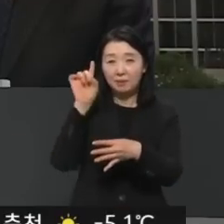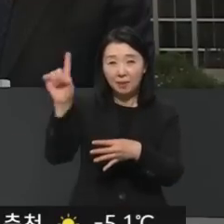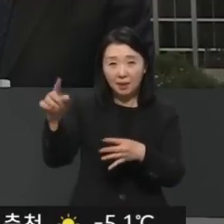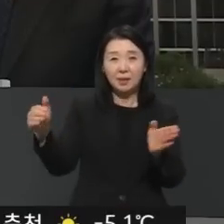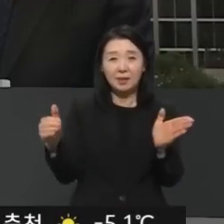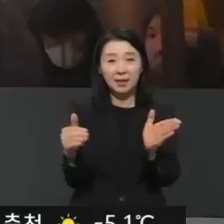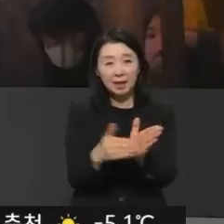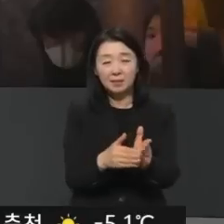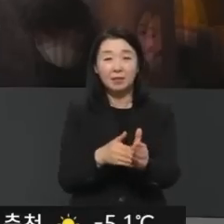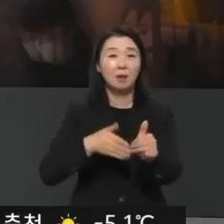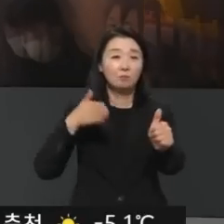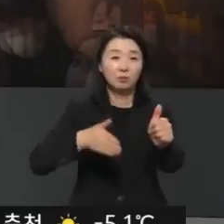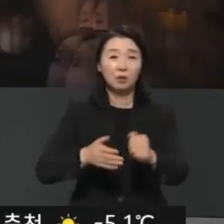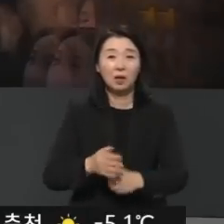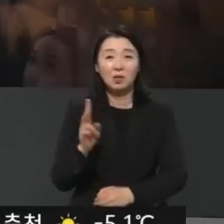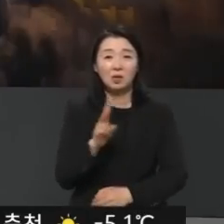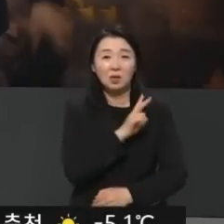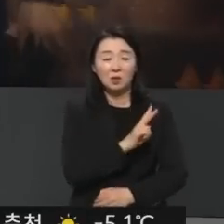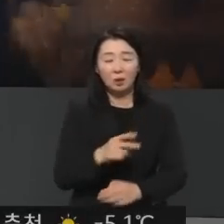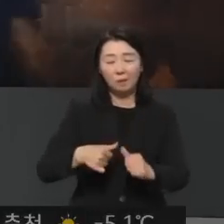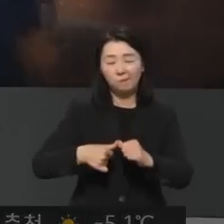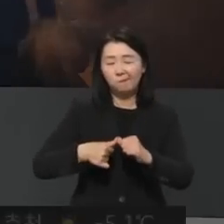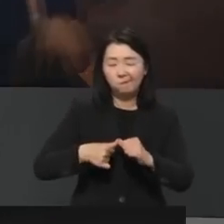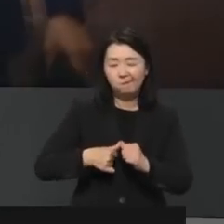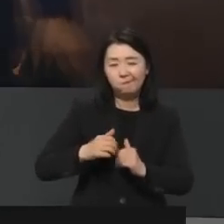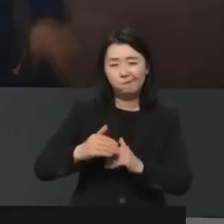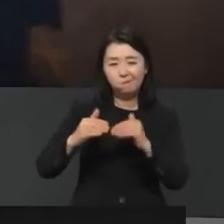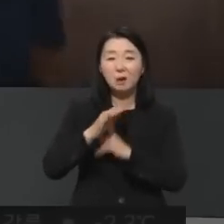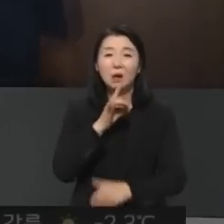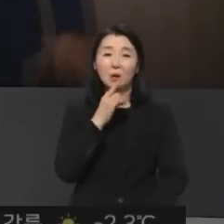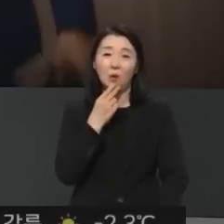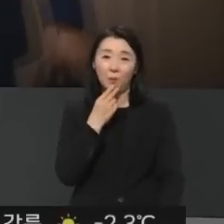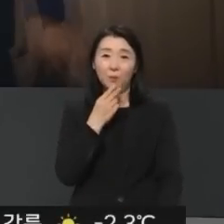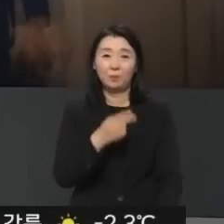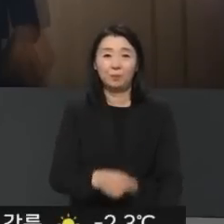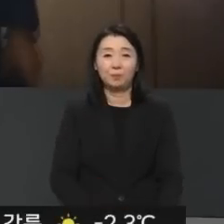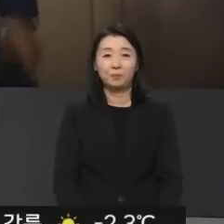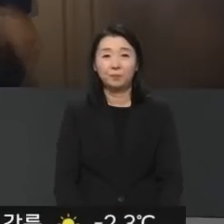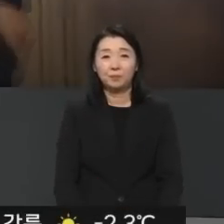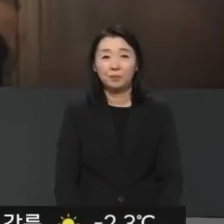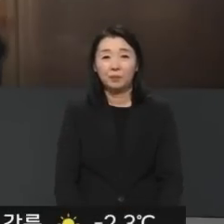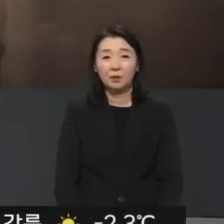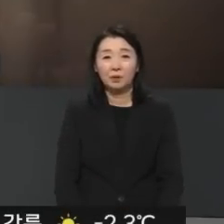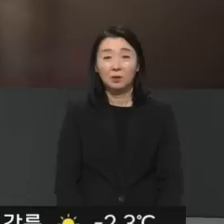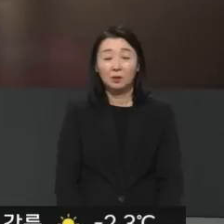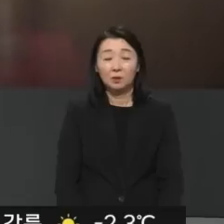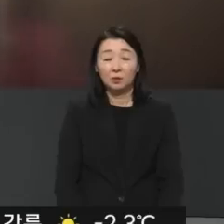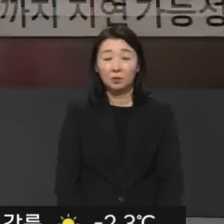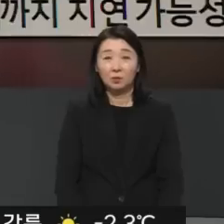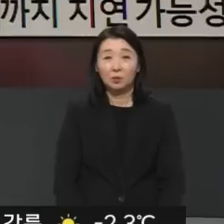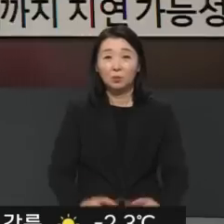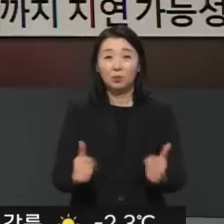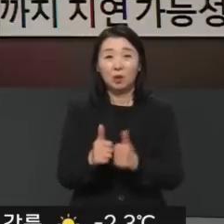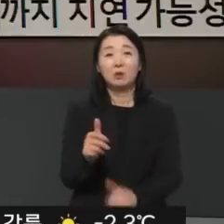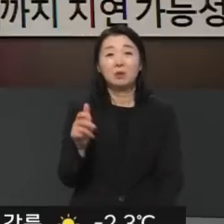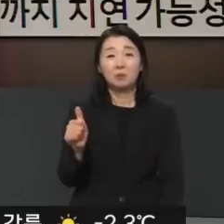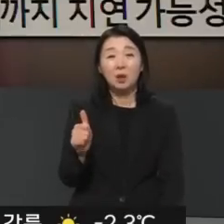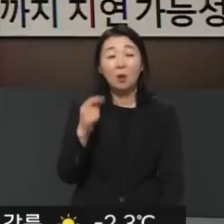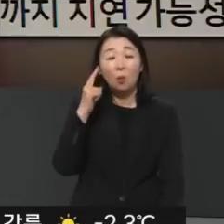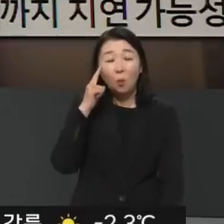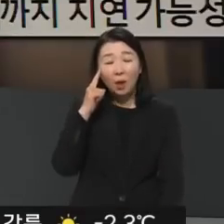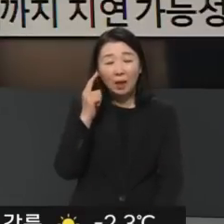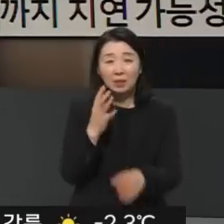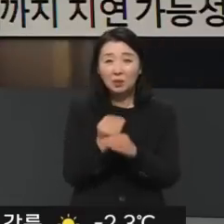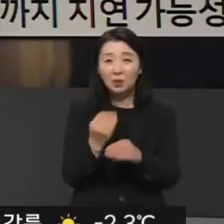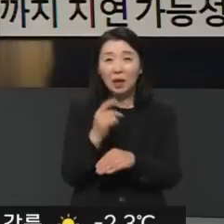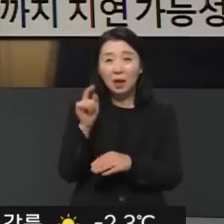겁니다. 그런데도 여야의 협상 진전 소식 아직까지 들려오지 않고 있는 가운데 일각에선 김 의장이 이 처리 시한을 한